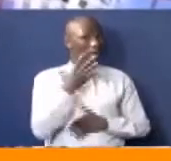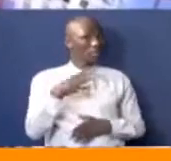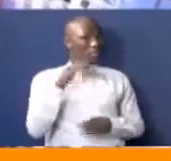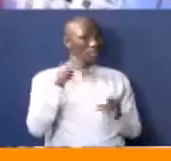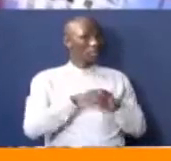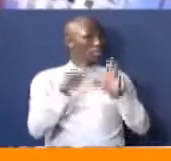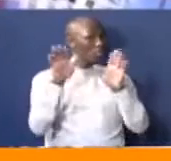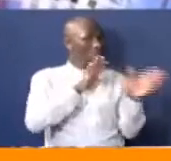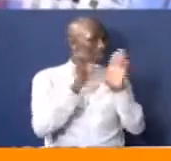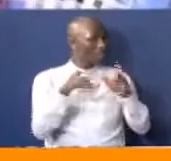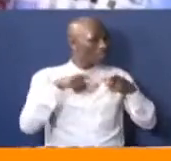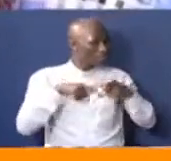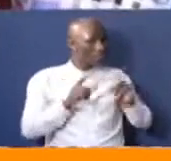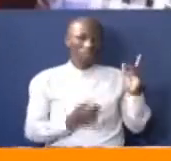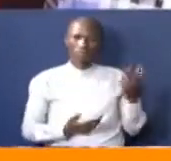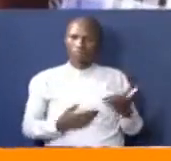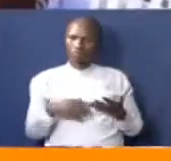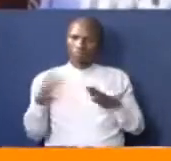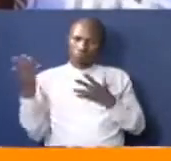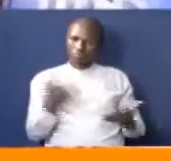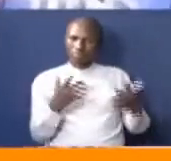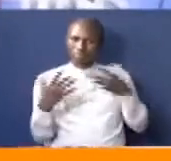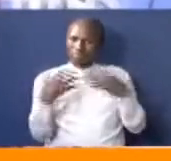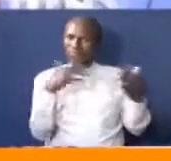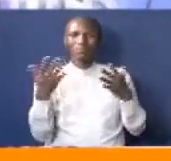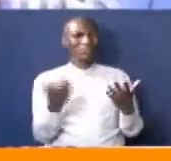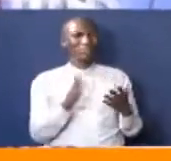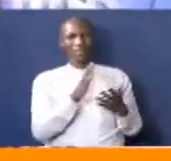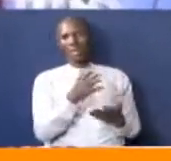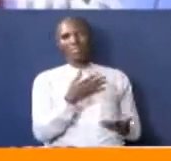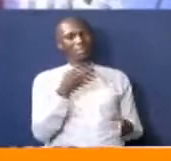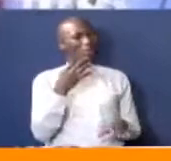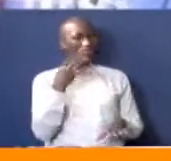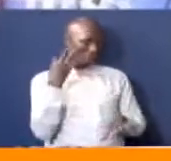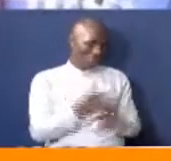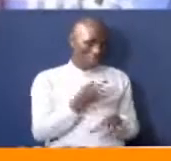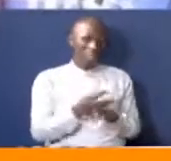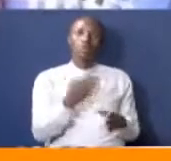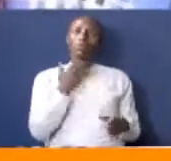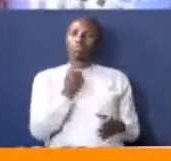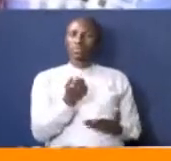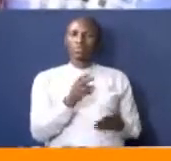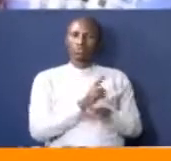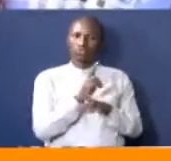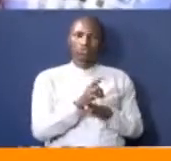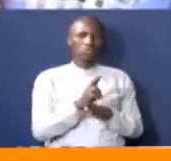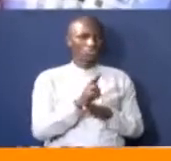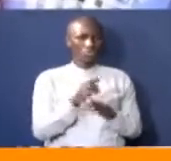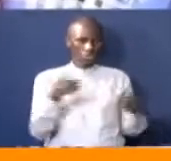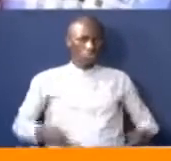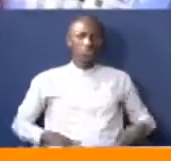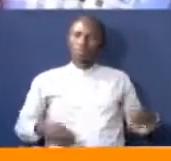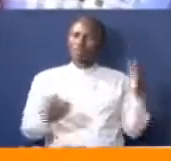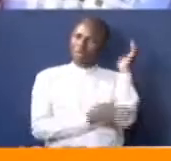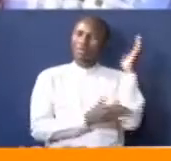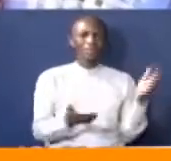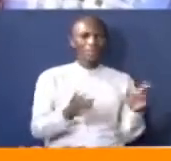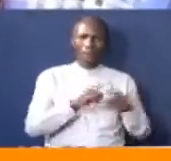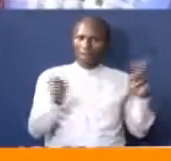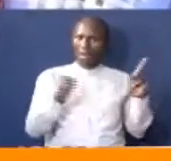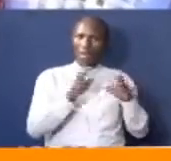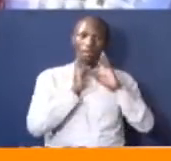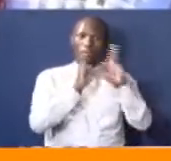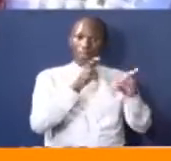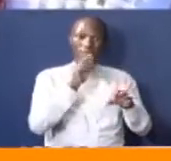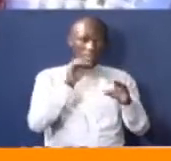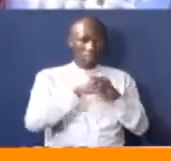waipa metie kau na siyaza siyo gun na kuenda utumea youth hitu nae na ningi reports ya